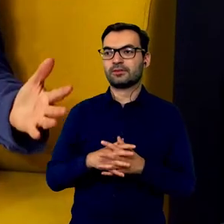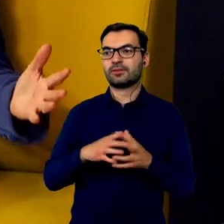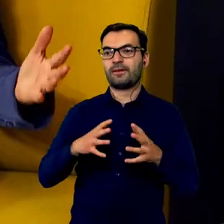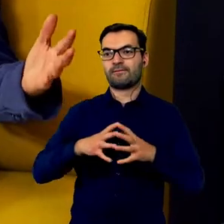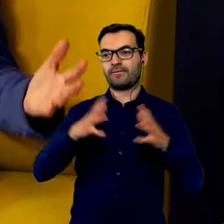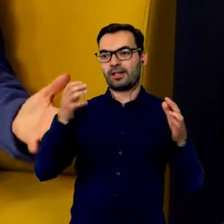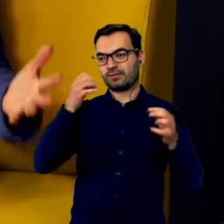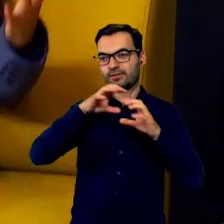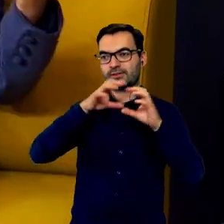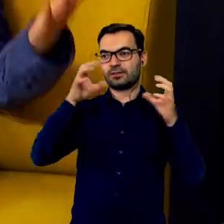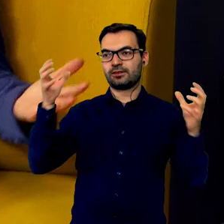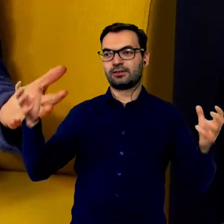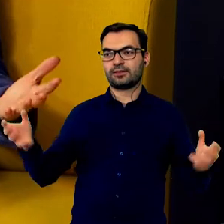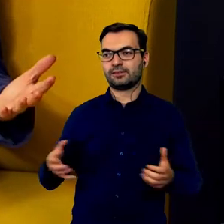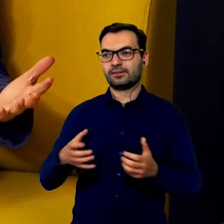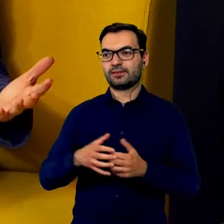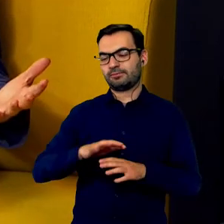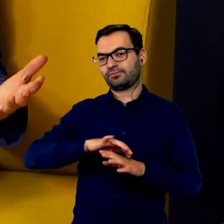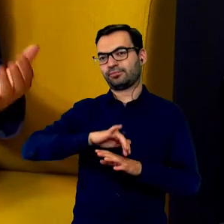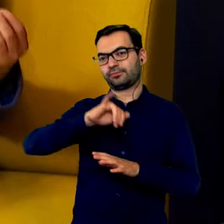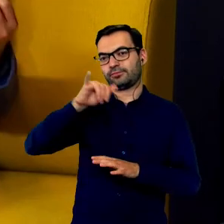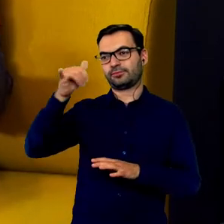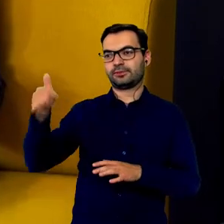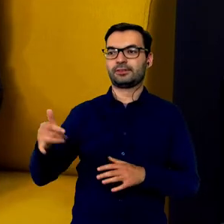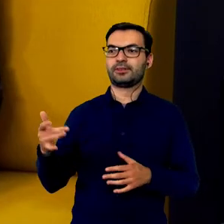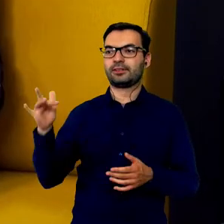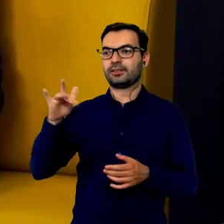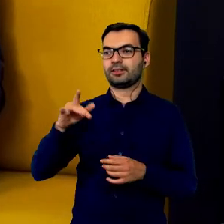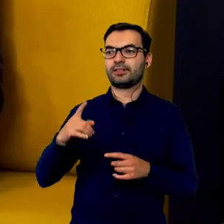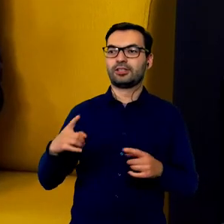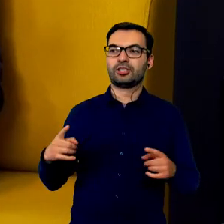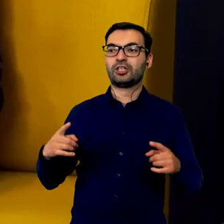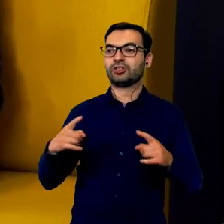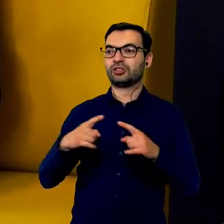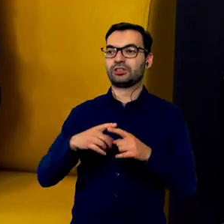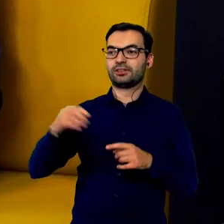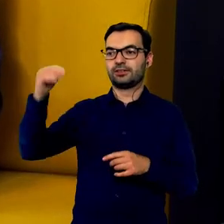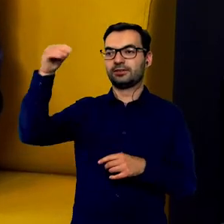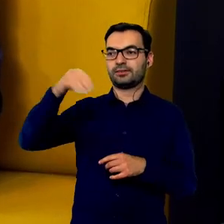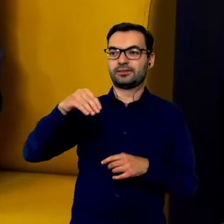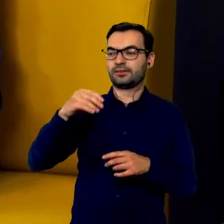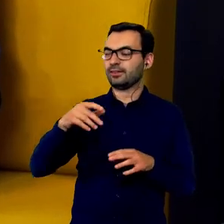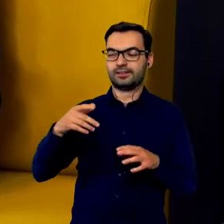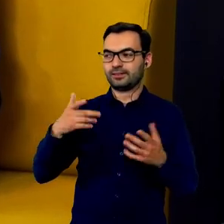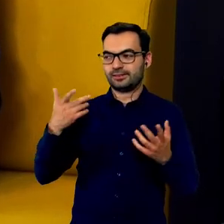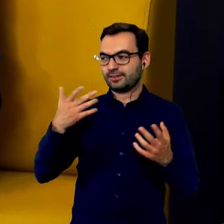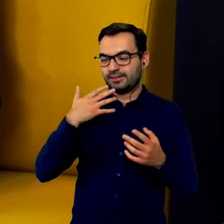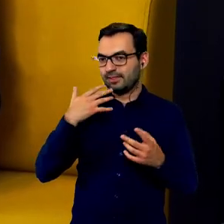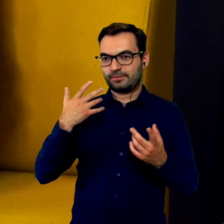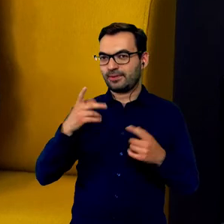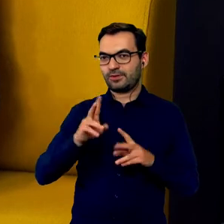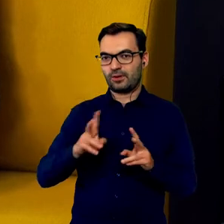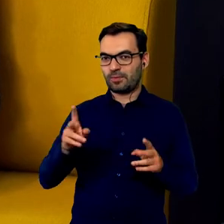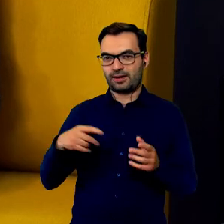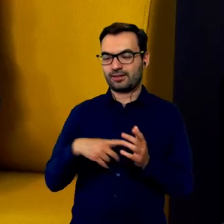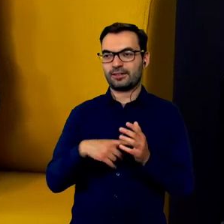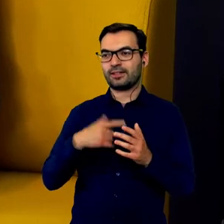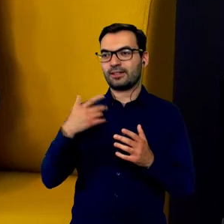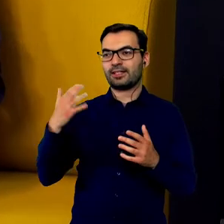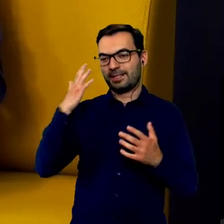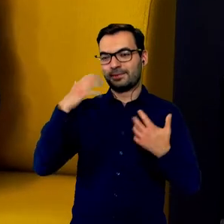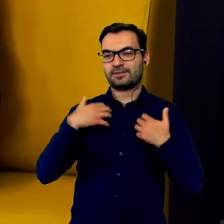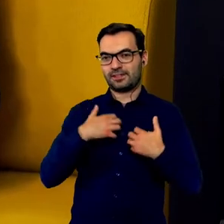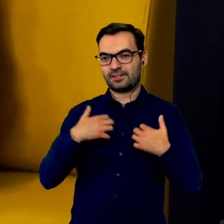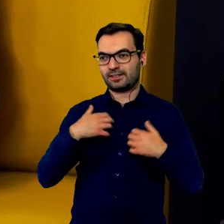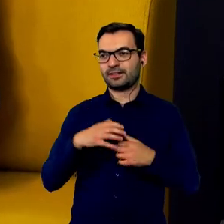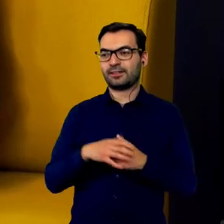wielkie wieńce, kopa wieńców, i na ten sam szczyt tych wieńców, to w przyrodzie się nie zdarza, bo mieszkam w lesie i znam